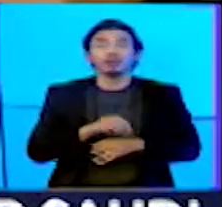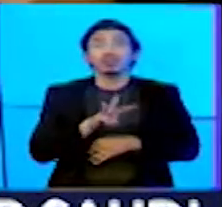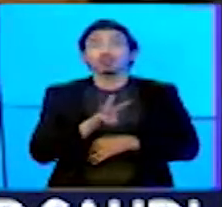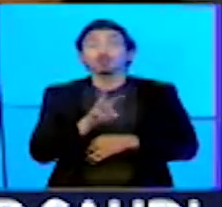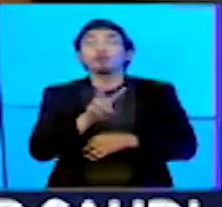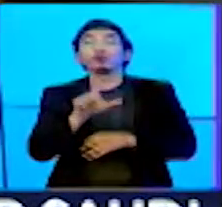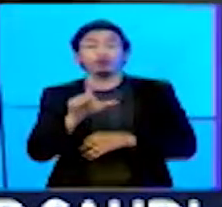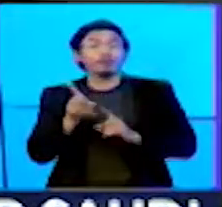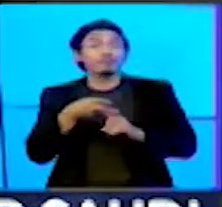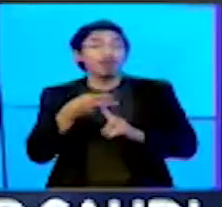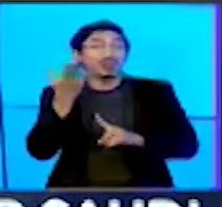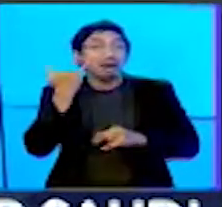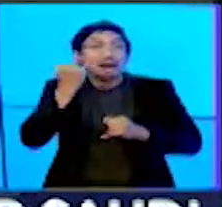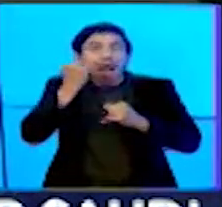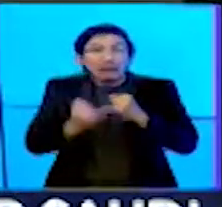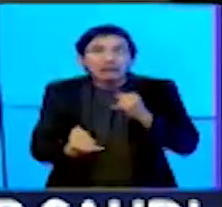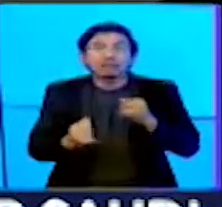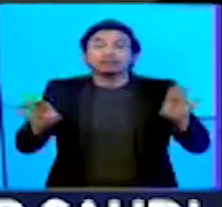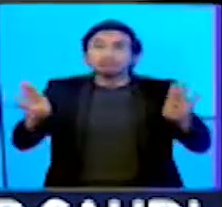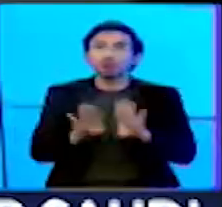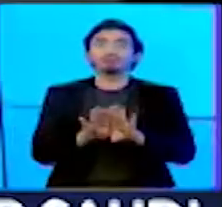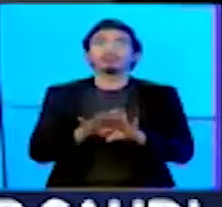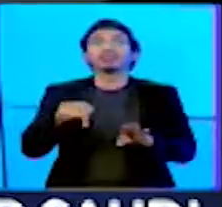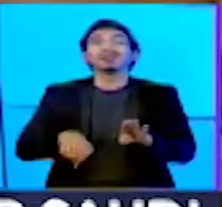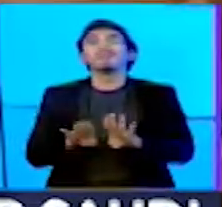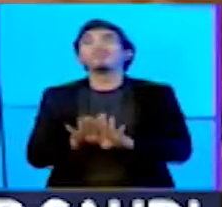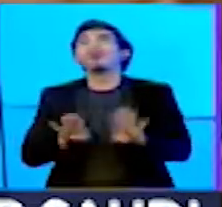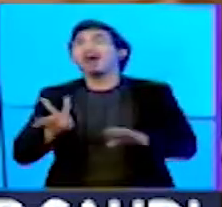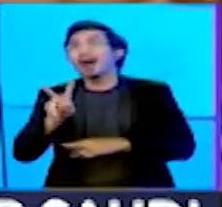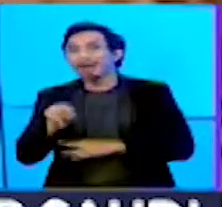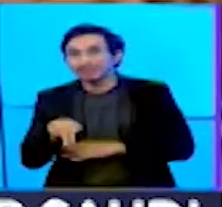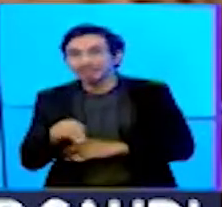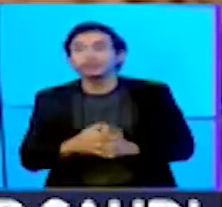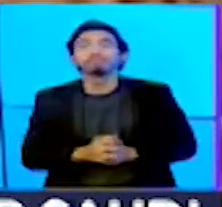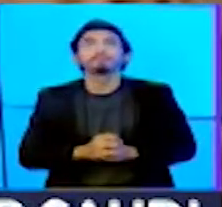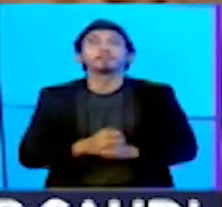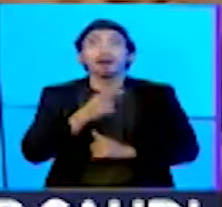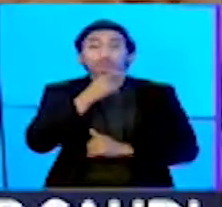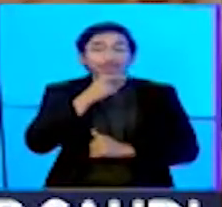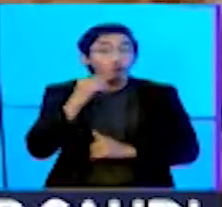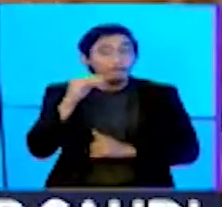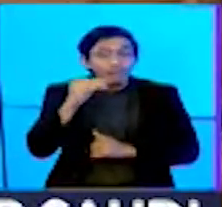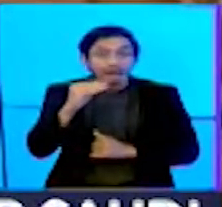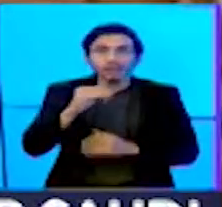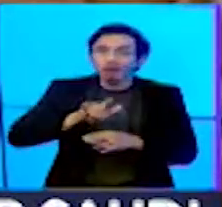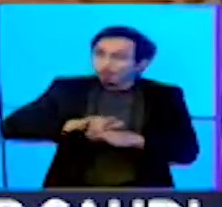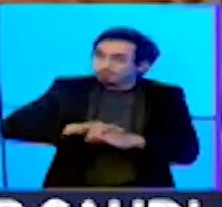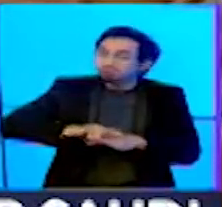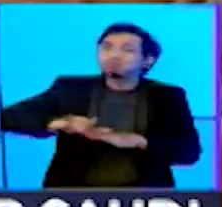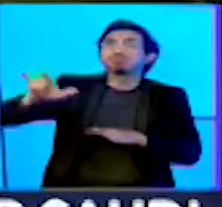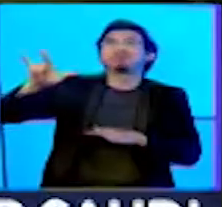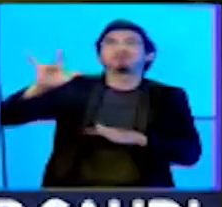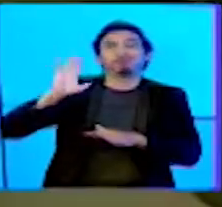Minggu pagi sebanyak 360 jamaah siap diberangkatkan ke Arab Saudi untuk melaksanakan ibadah umroh